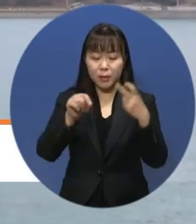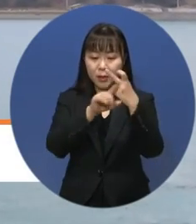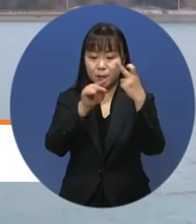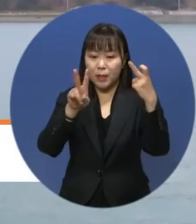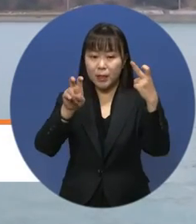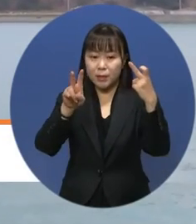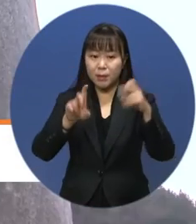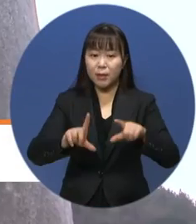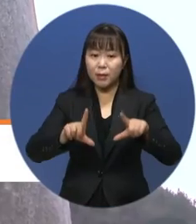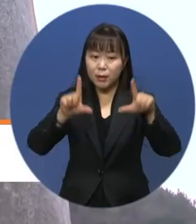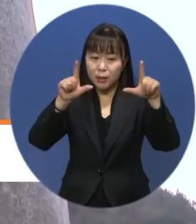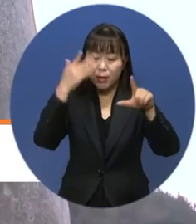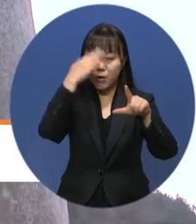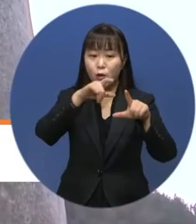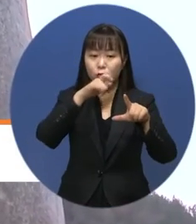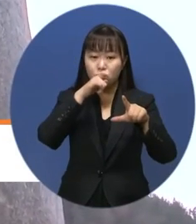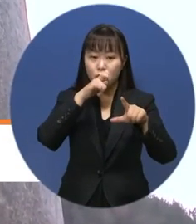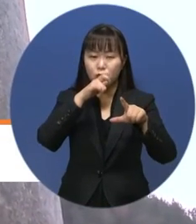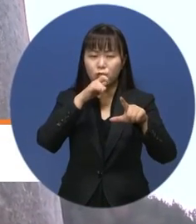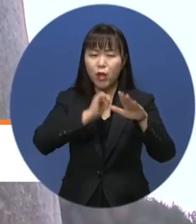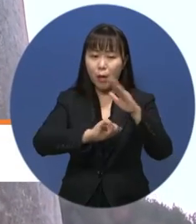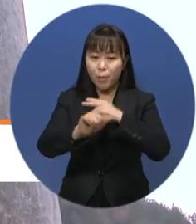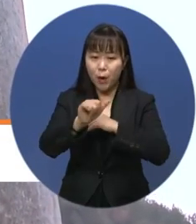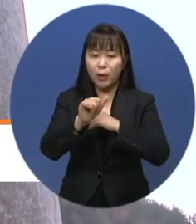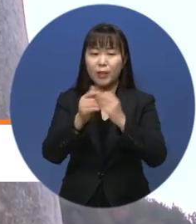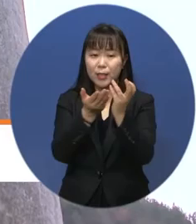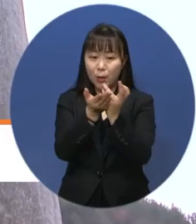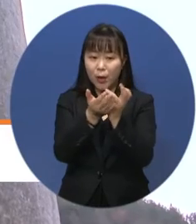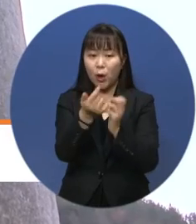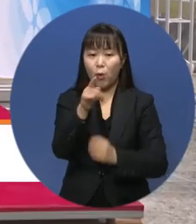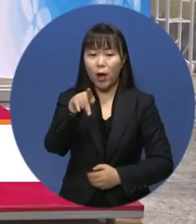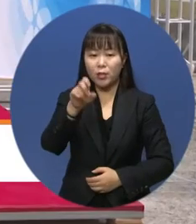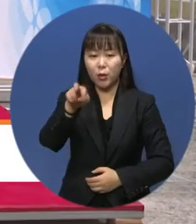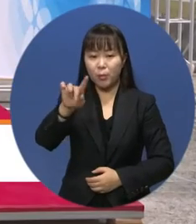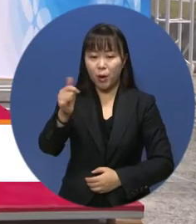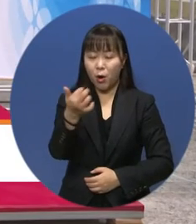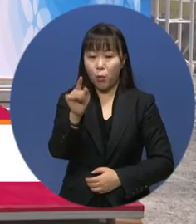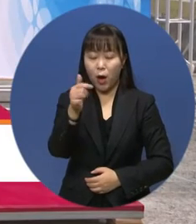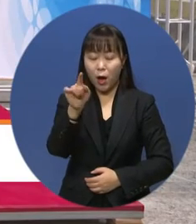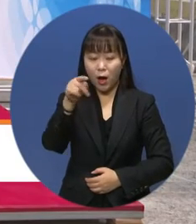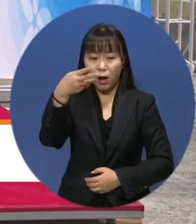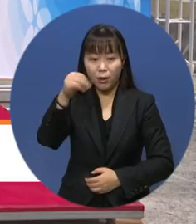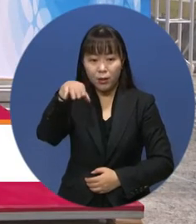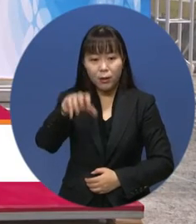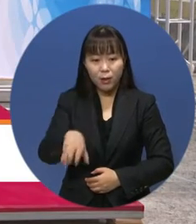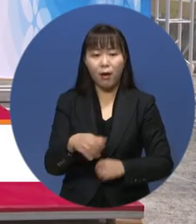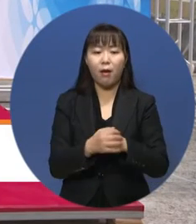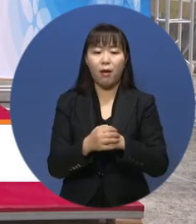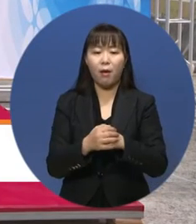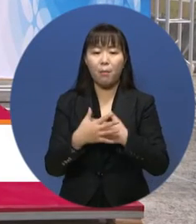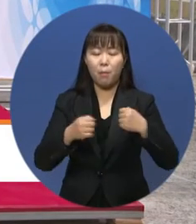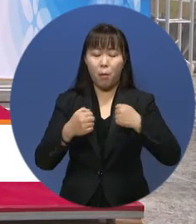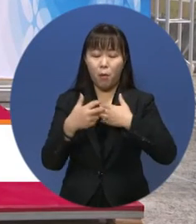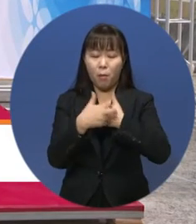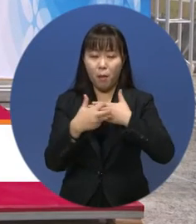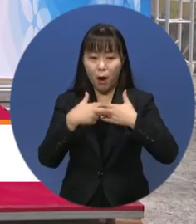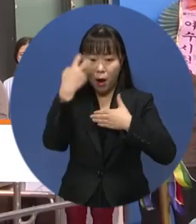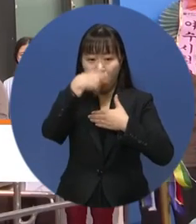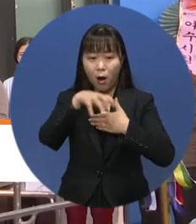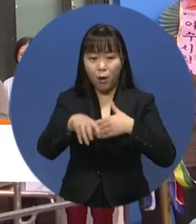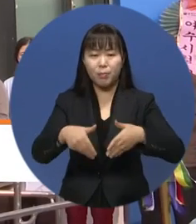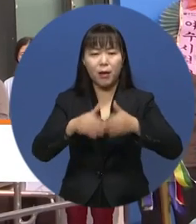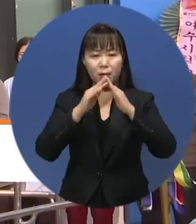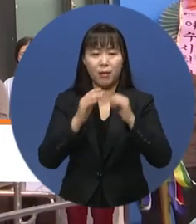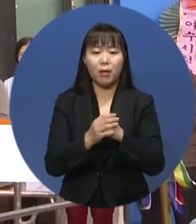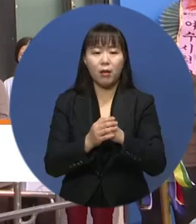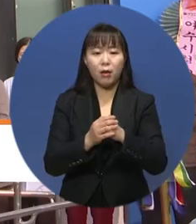12월 22일 여수 대표 꽃섬 화장면 하와리에 상하화 보건진료소 준공식을 가졌습니다.